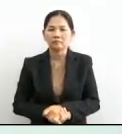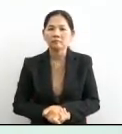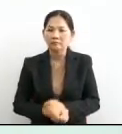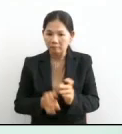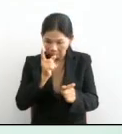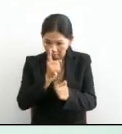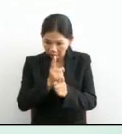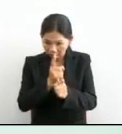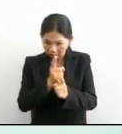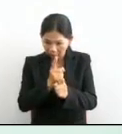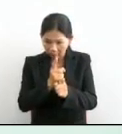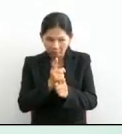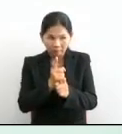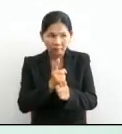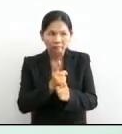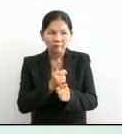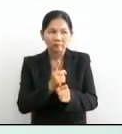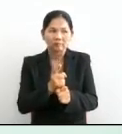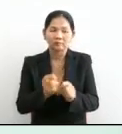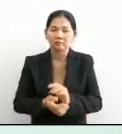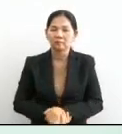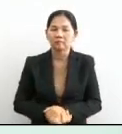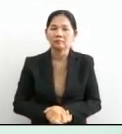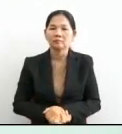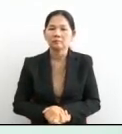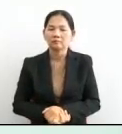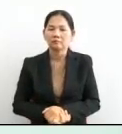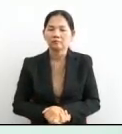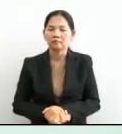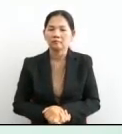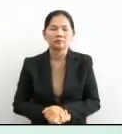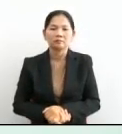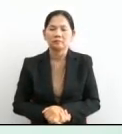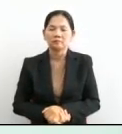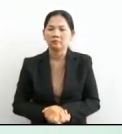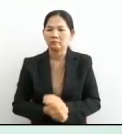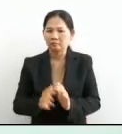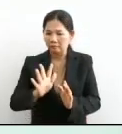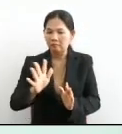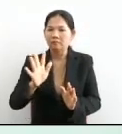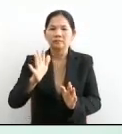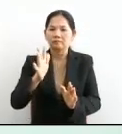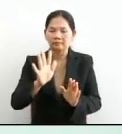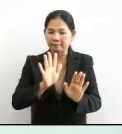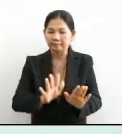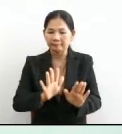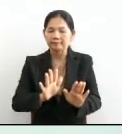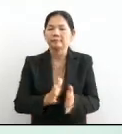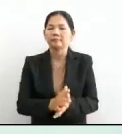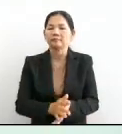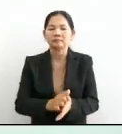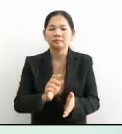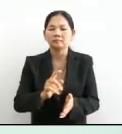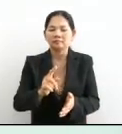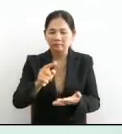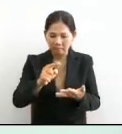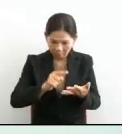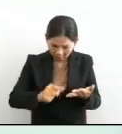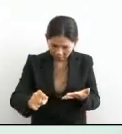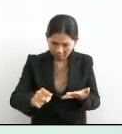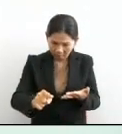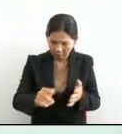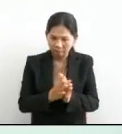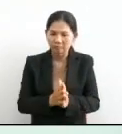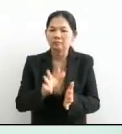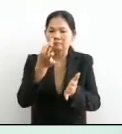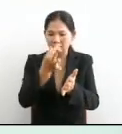trời hai chà chẳng bố con để trầm trời hai chà con chà mặt bạch cái lùng o ấy tiệt bằng tham thế là con chẳng chẳng bố con đã nơi